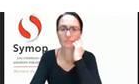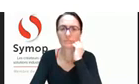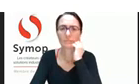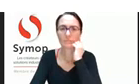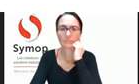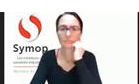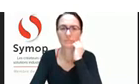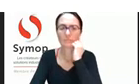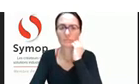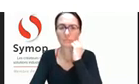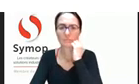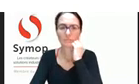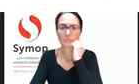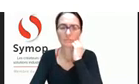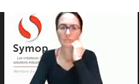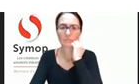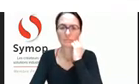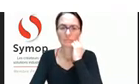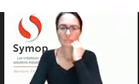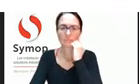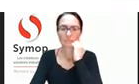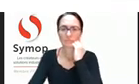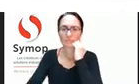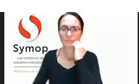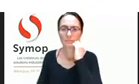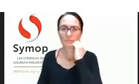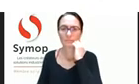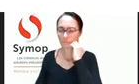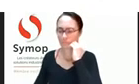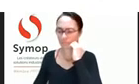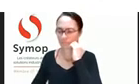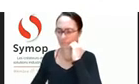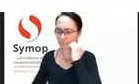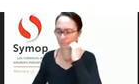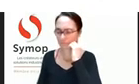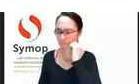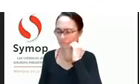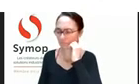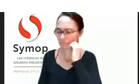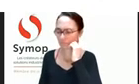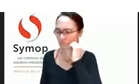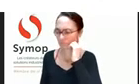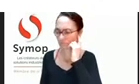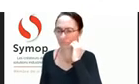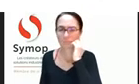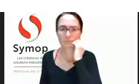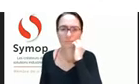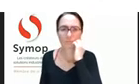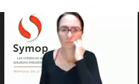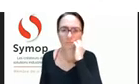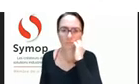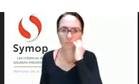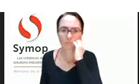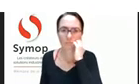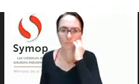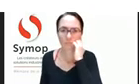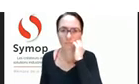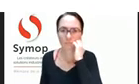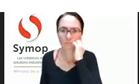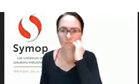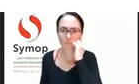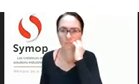des erreurs et faire en sorte de casser le matériel lors de l'installation. Ensuite, on se